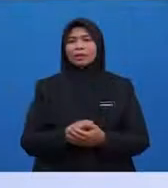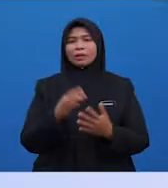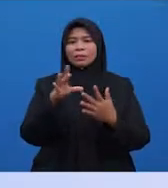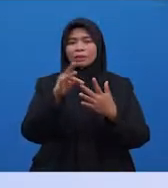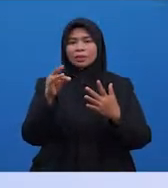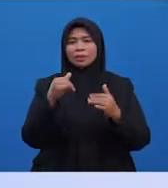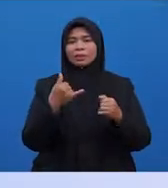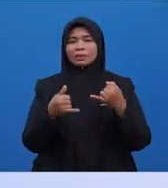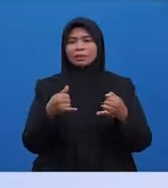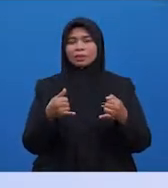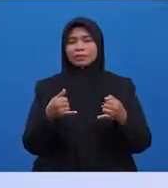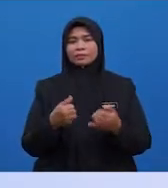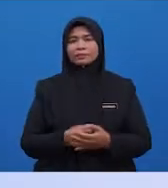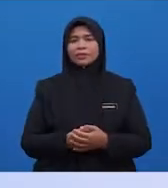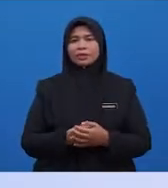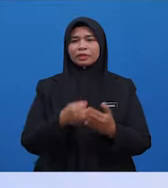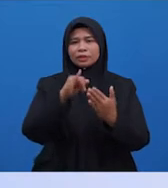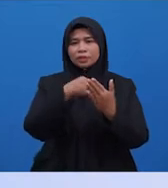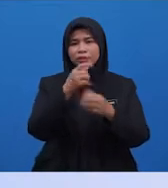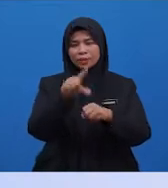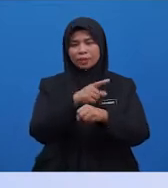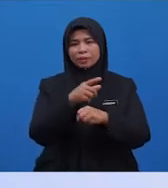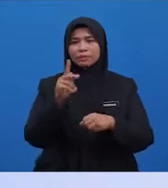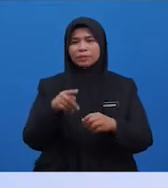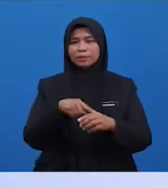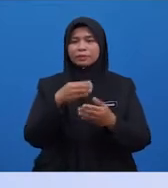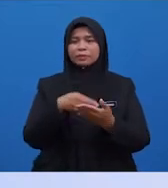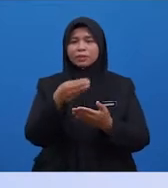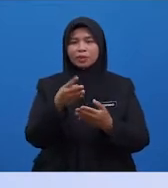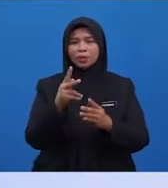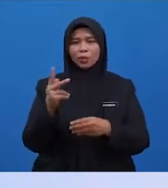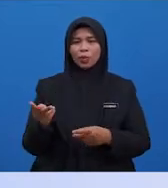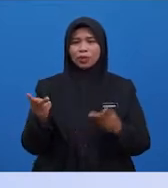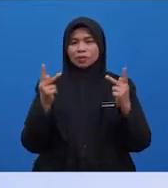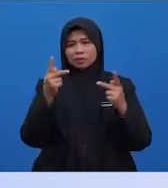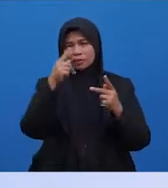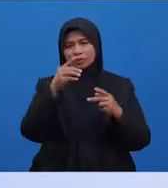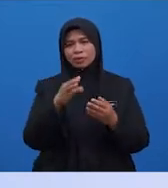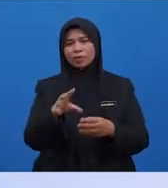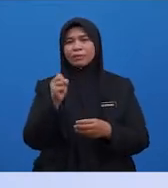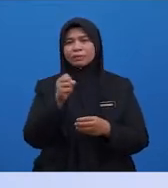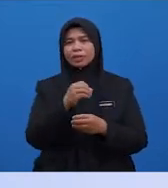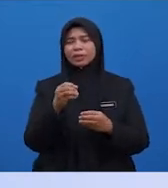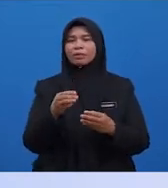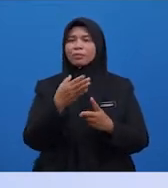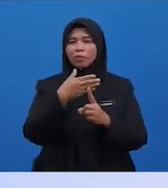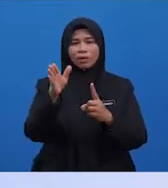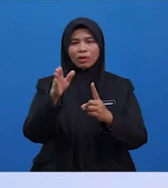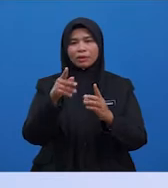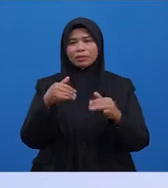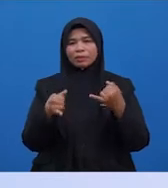Pemilihan pemain. Jurulatih perlu diberi kuasa untuk mengambil dan menyingkirkan